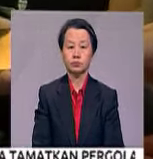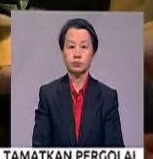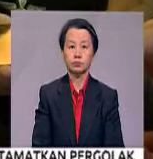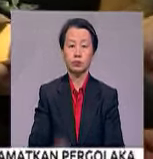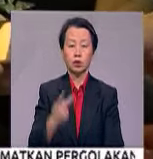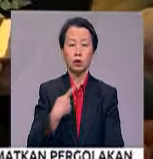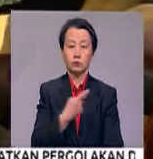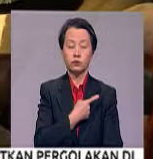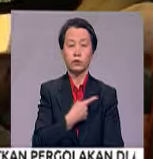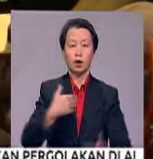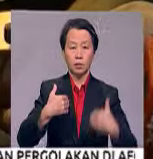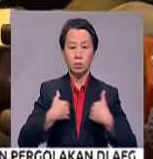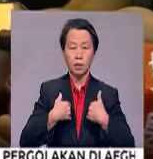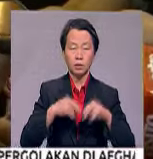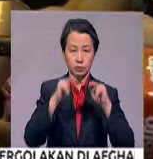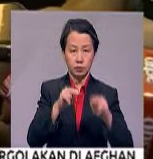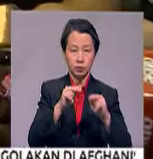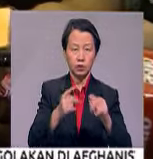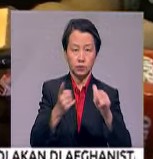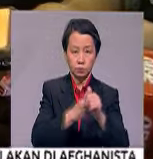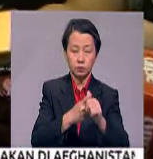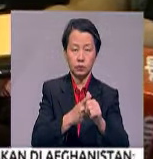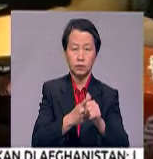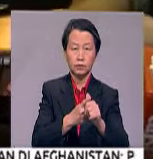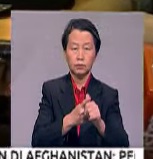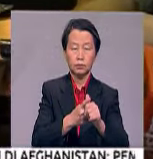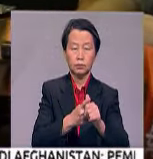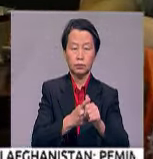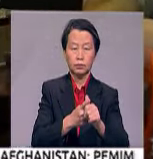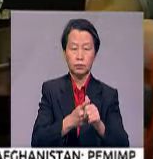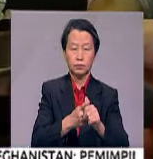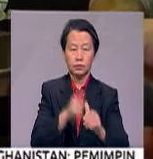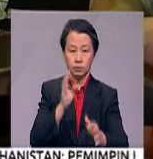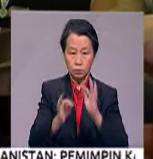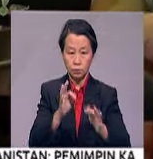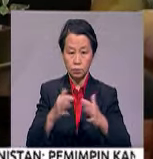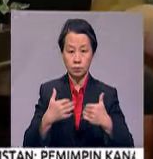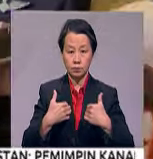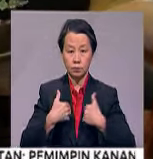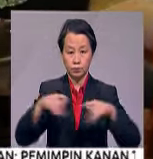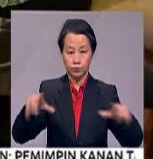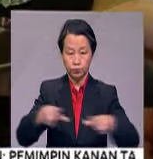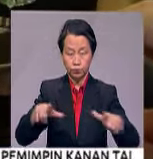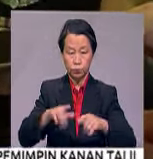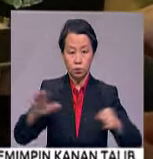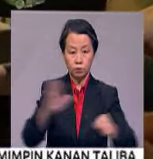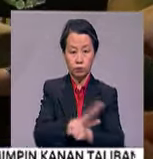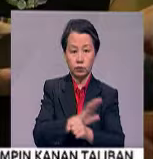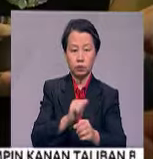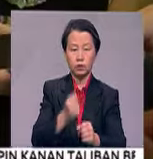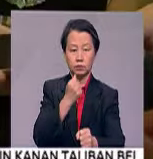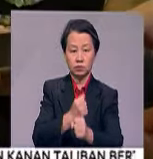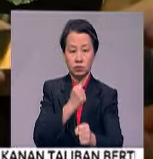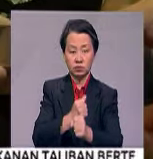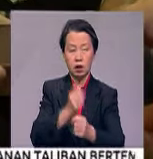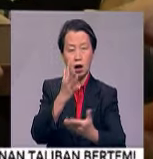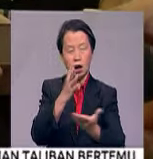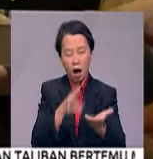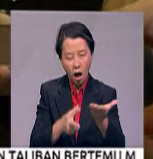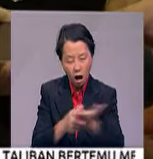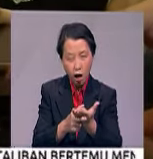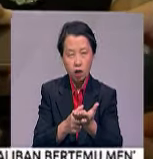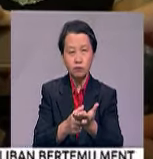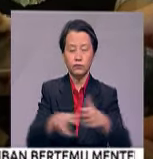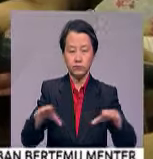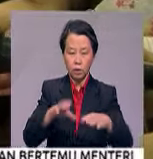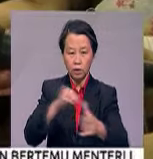We have to study the situation. You think in a specific work is half done or not done,